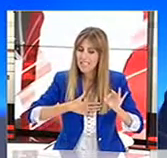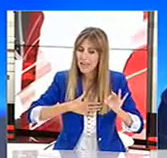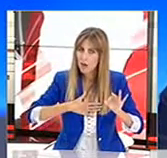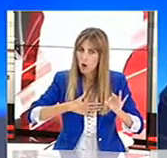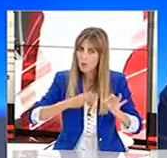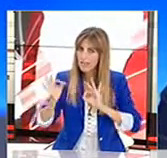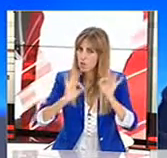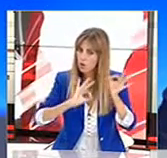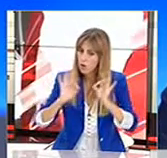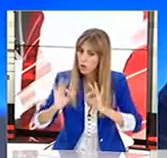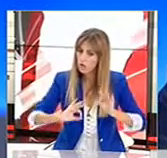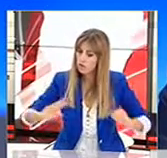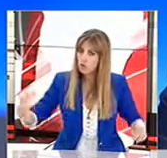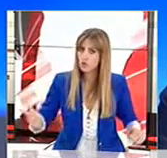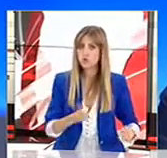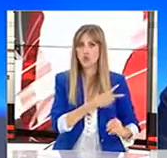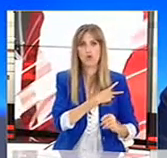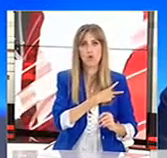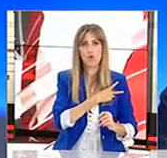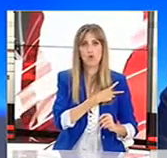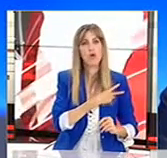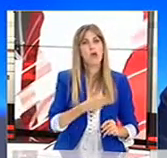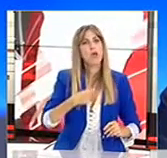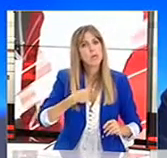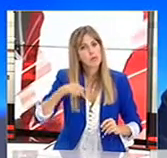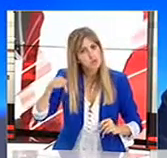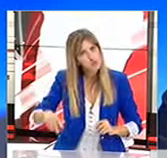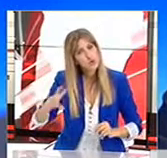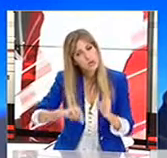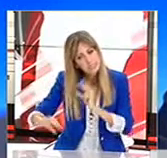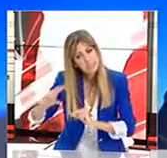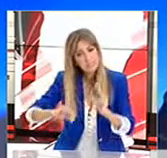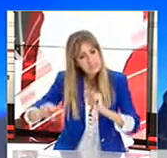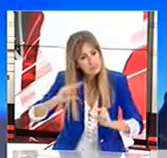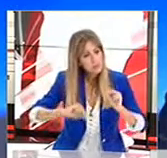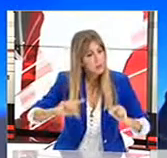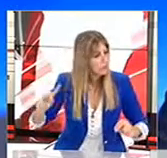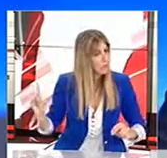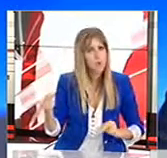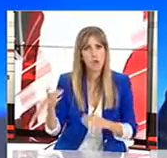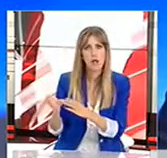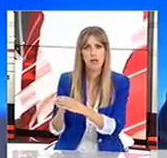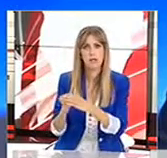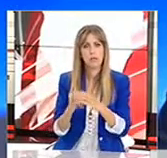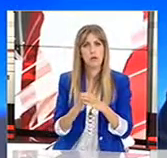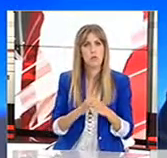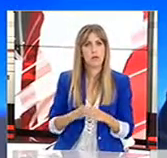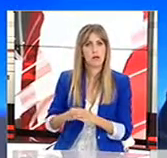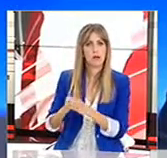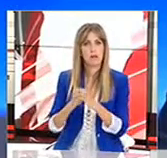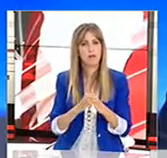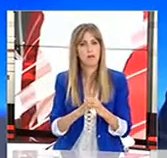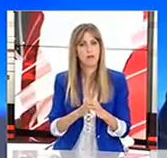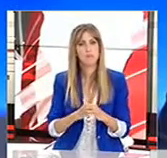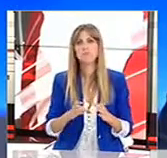κατεύθυνση συζητάμε με όλες αυτές τις δυνάμεις. Είδατε ότι μας